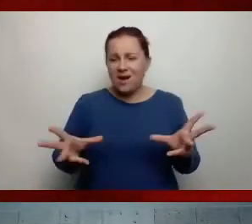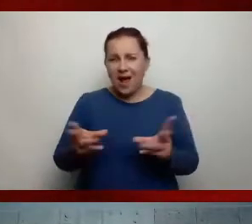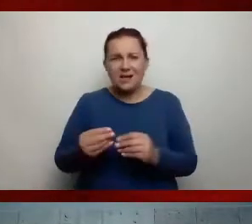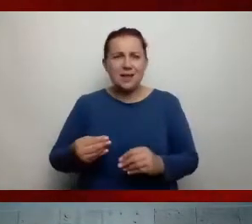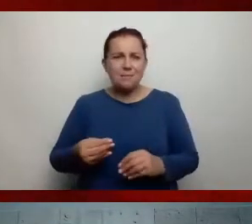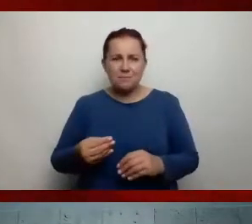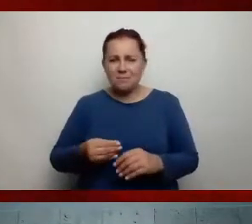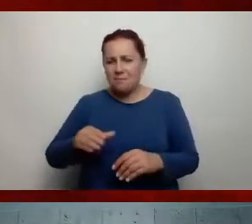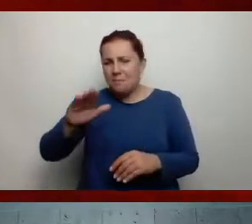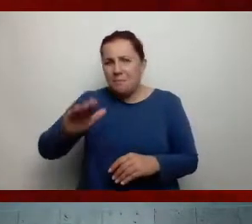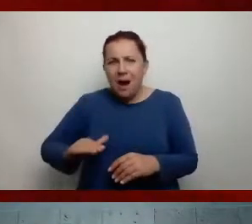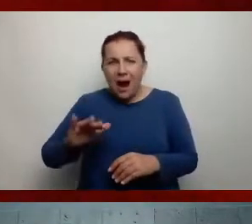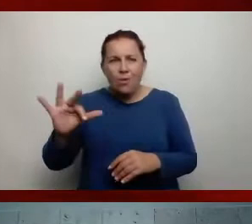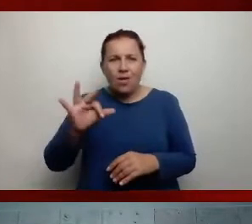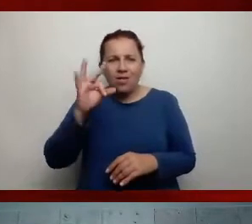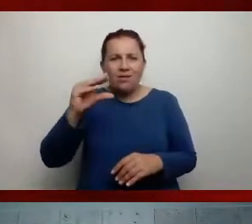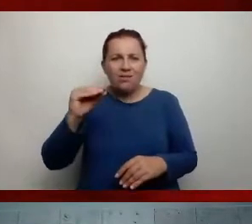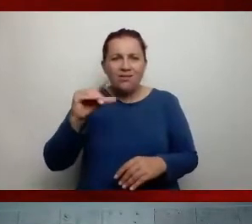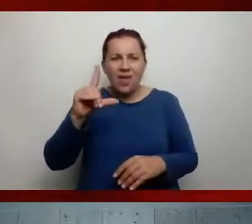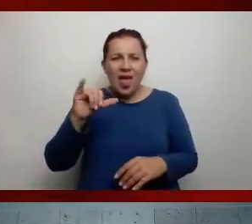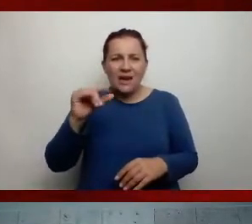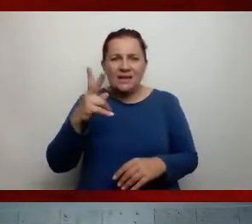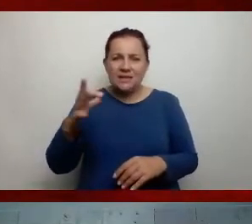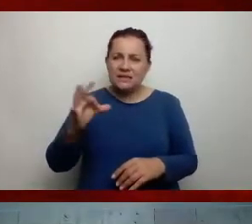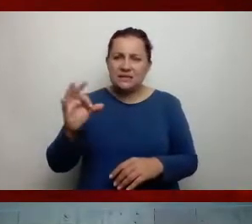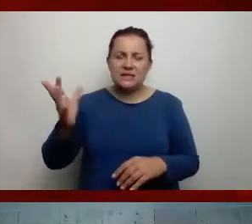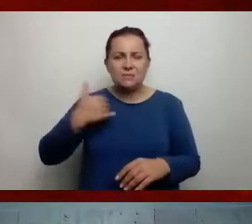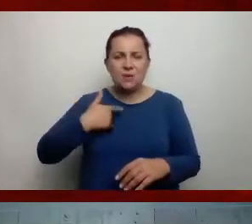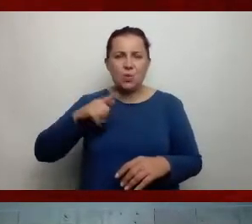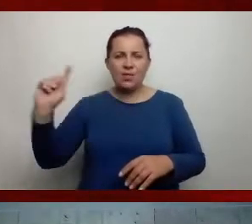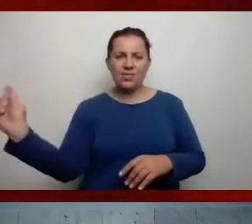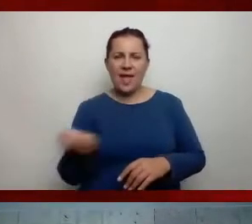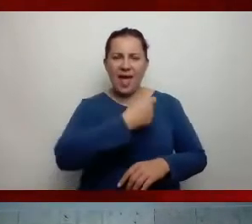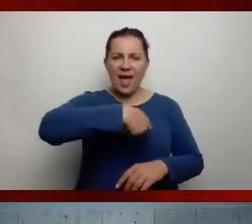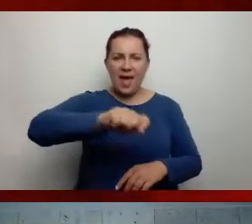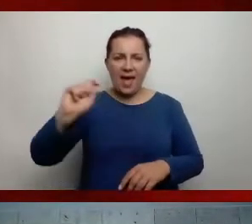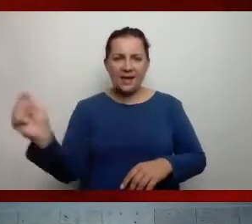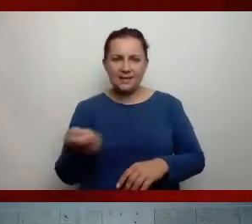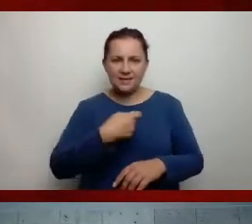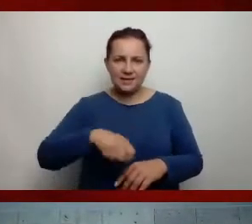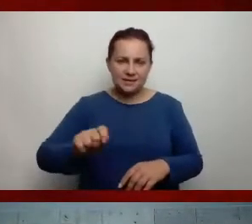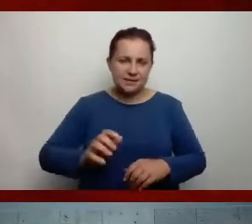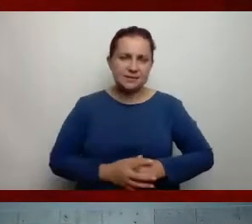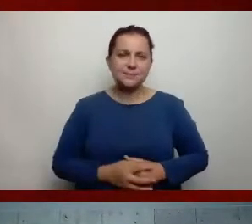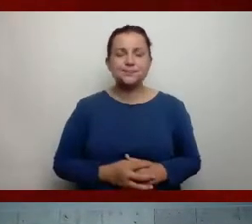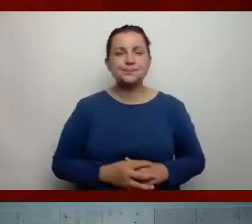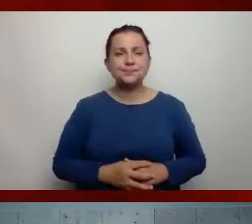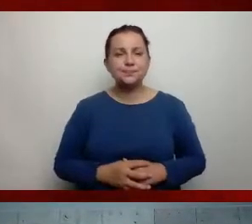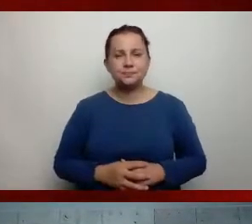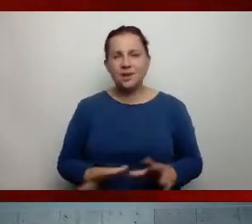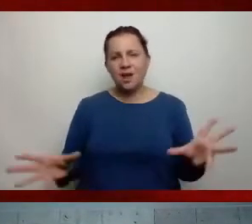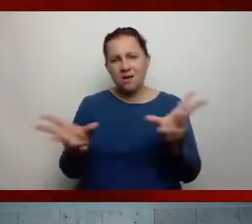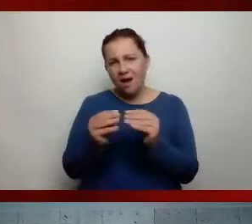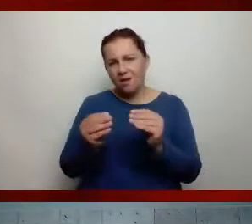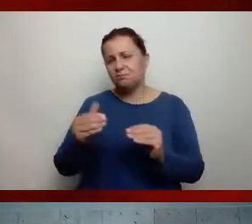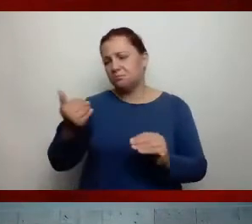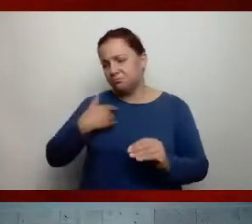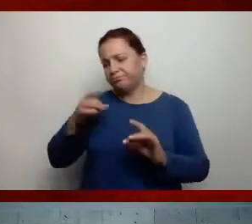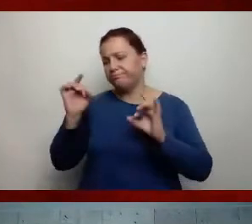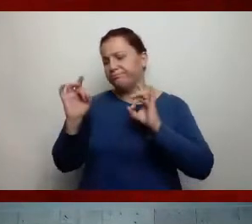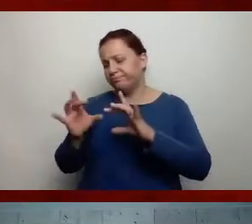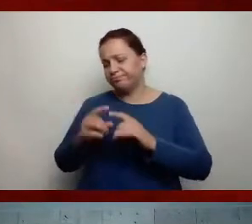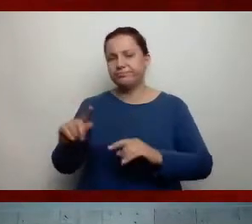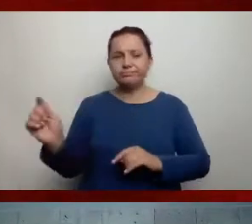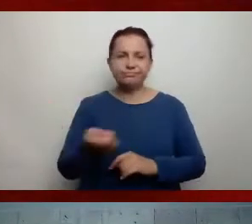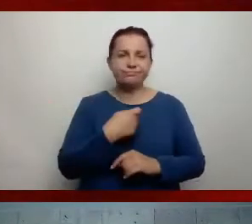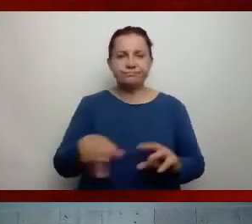grały w tenisa, bo tam w tym majątku Dzierżyńskich był kort tenisowy i oni tam chodzili i grali właśnie